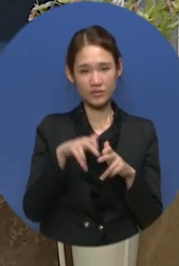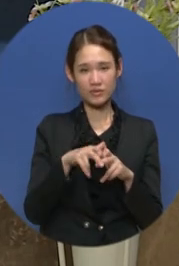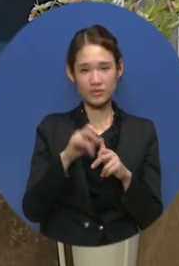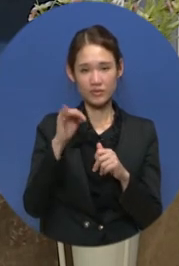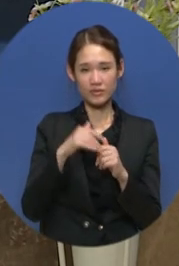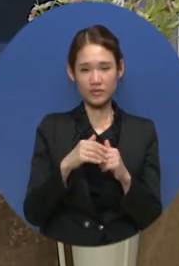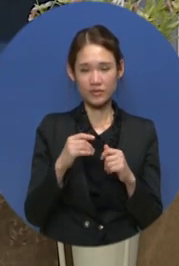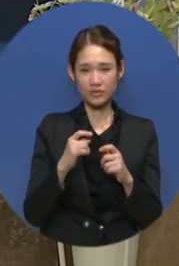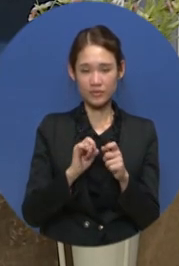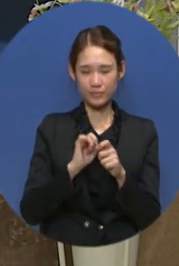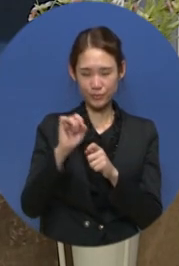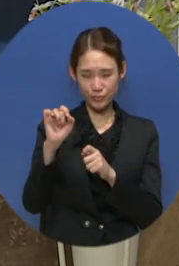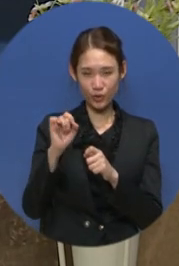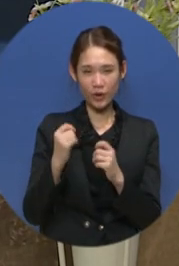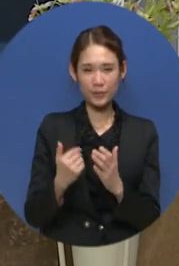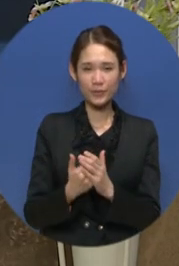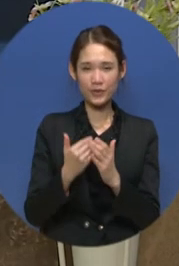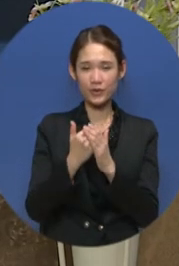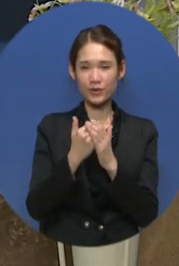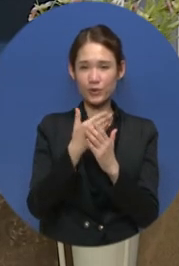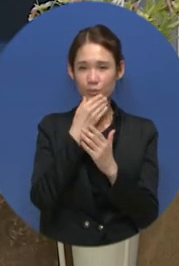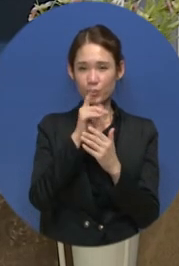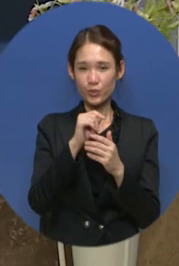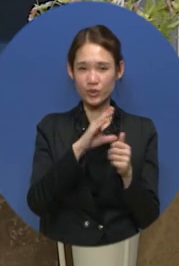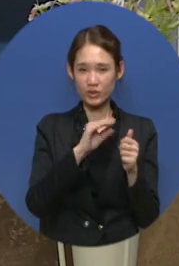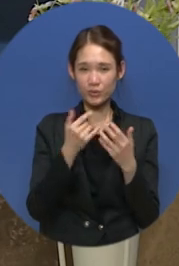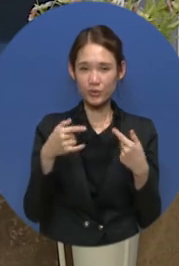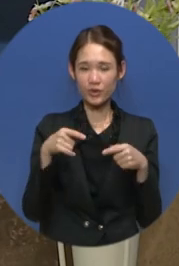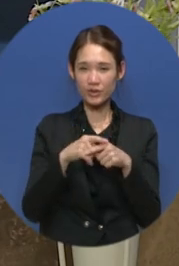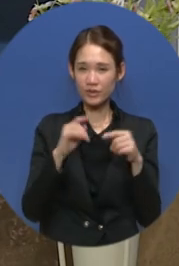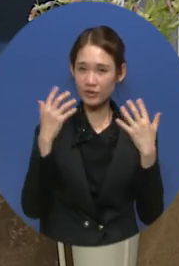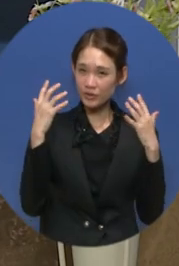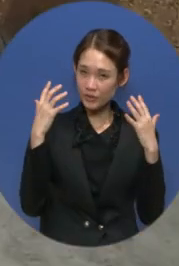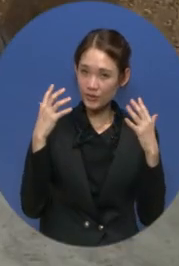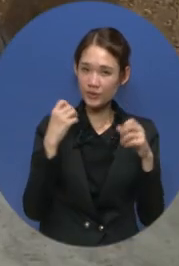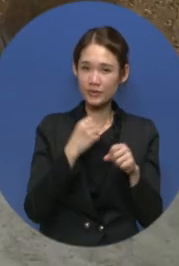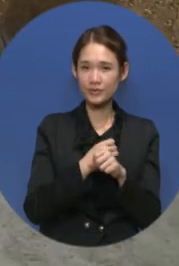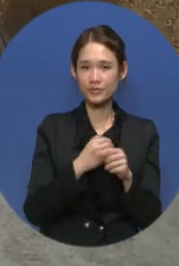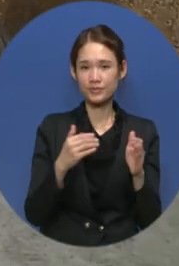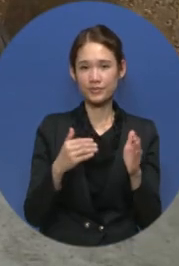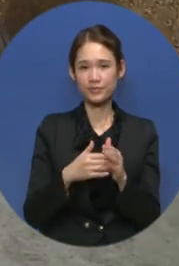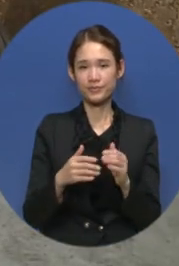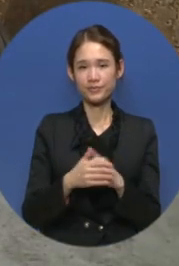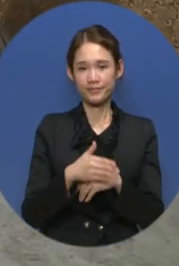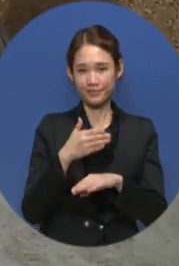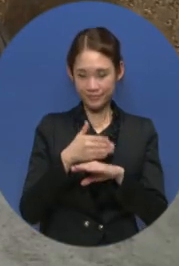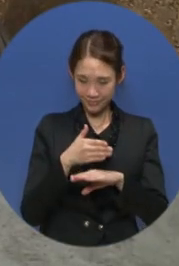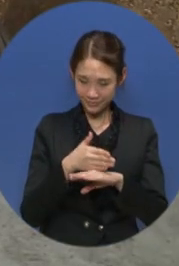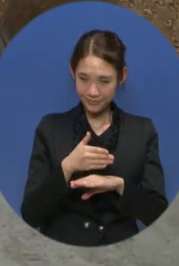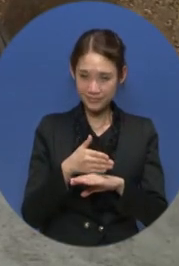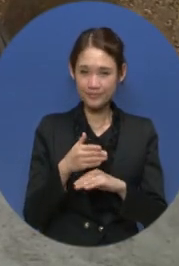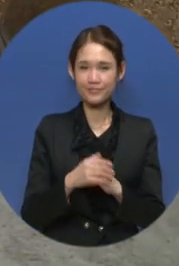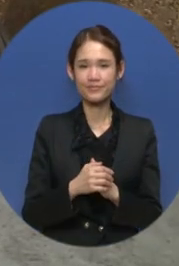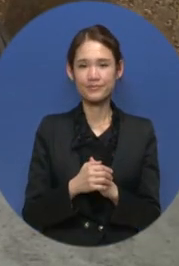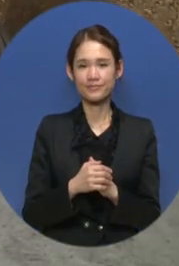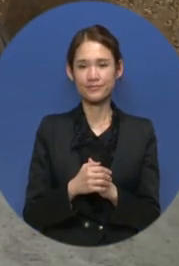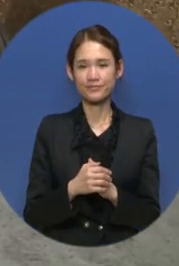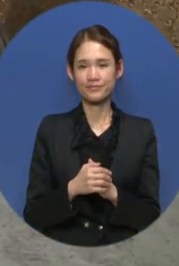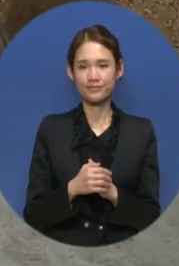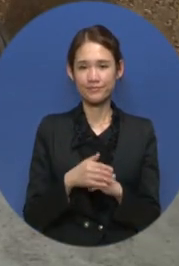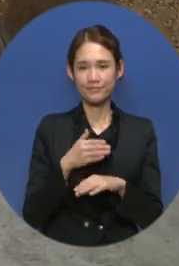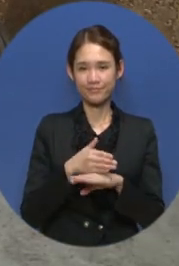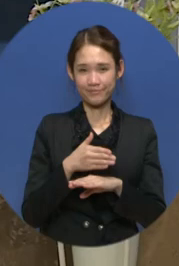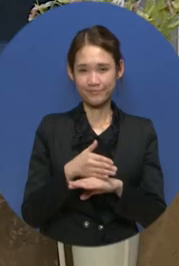장애우 마을의 또 무궁한 발전을 네. 복지TV도 함께 응원하도록 하겠습니다. 아, 정말 감사드립니다. 네, 감사합니다. 네. 네,